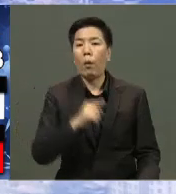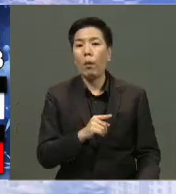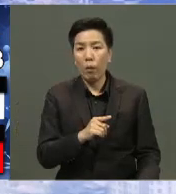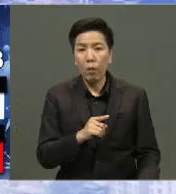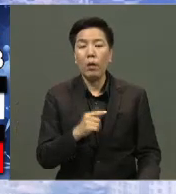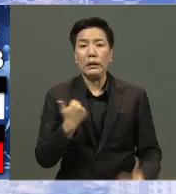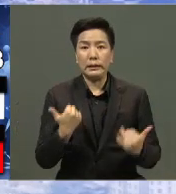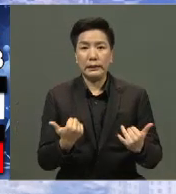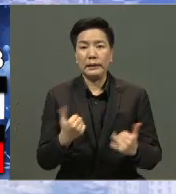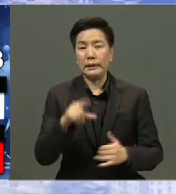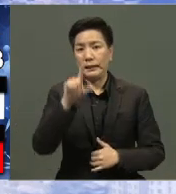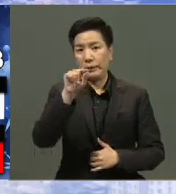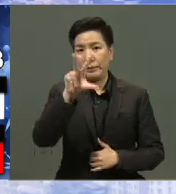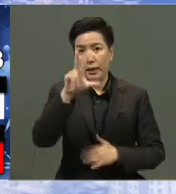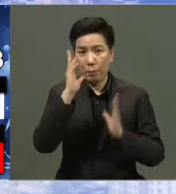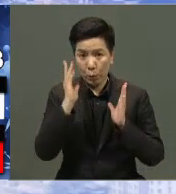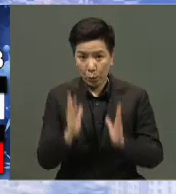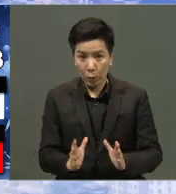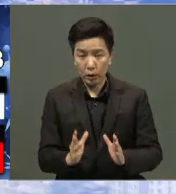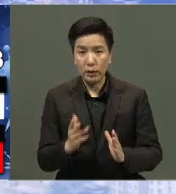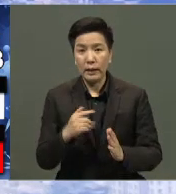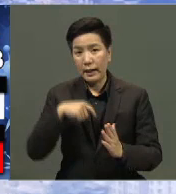ค่ะอันนี้ก็เป็นเขาที่ประเภทประเทศเพื่อนบ้านของเราได้รายงานขึ้นมานะครับแล้วก็ผ่านไปยังสื่อต่างประเทศก็ทำให้เราได้ทราบนะครับว่าใน23รายนี้เป็นแรงงานที่ผ่านมาจากเมืองไทยนะครับแล้วกลับไปเนี่ยตอนนี้ข่าวใจทางกรมควบคุมโรคนะครับก็พยามติดตามข่าวแล้วก็ประสานกันนะครับเป็นการให้เกียรติซึ่งกันและกันระหว่างประเทศนะครับเพราะว่าเราเข้าใจว่าทำพม่าเองก็มีมาตรการในการดูแลผู้ที่ติดเชื้อภายในประเทศเขาอย่างดีอย่างเข้มแข็งอยู่นะครับเพราะฉะนั้นก็มีข่าวอย่างนี้ขึ้นมาทางการไทยนะครับก็ร่วมมือประสานไปยังทางอ่าองค์การทำไมโลกหรือโชว์นะครับแล้วดำเรามีเรื่องของกฎหมายอนามัยระหว่างประเทศต้องดูแลอ่าข้อมูลเป็นกฎระหว่างประเทศที่ดูแลข้อมูลของการเจ็บไข้ได้ป่วยของผู้ป่วยที่ติดเชื้อทั้งหลายกันอยู่ตรงนี้ก็จะต้องใช้กฎระหว่าง